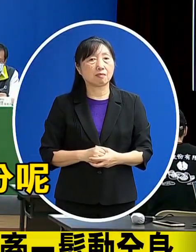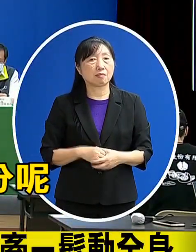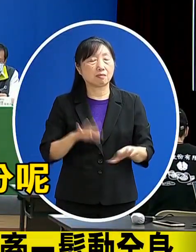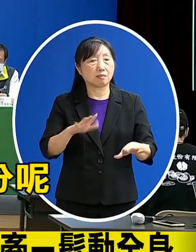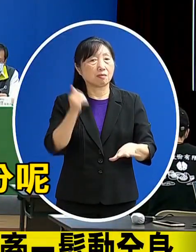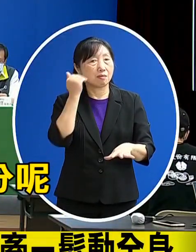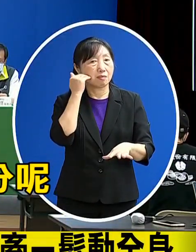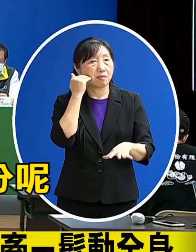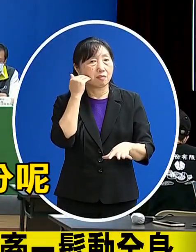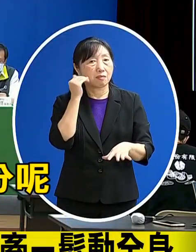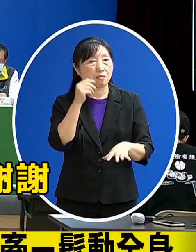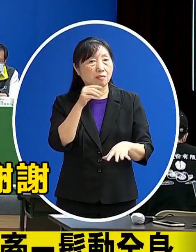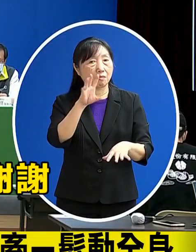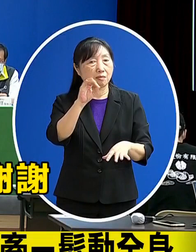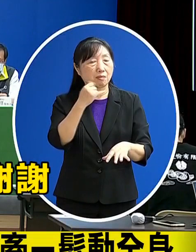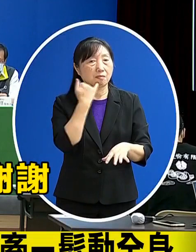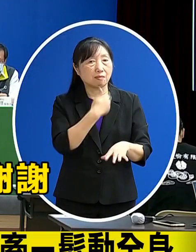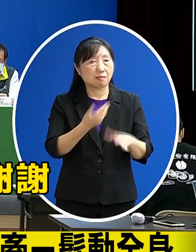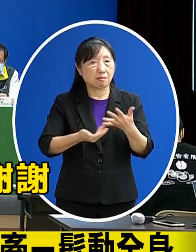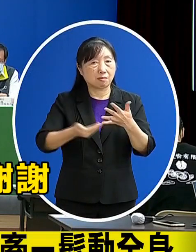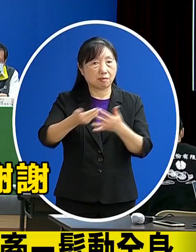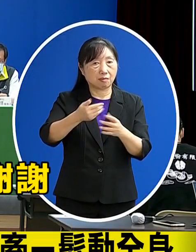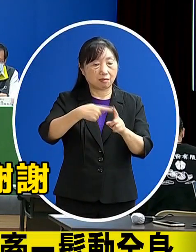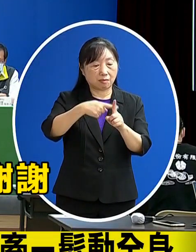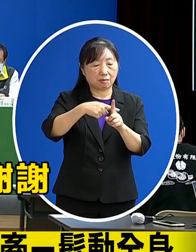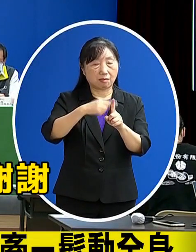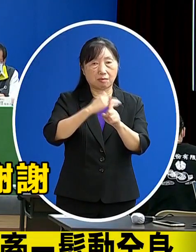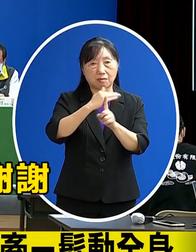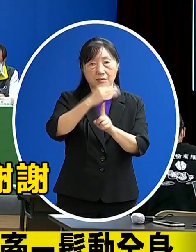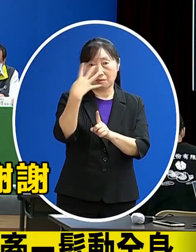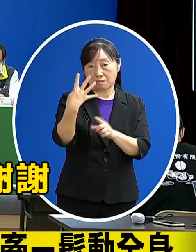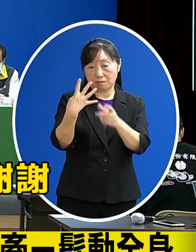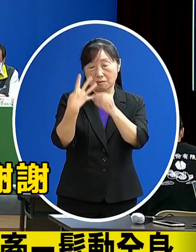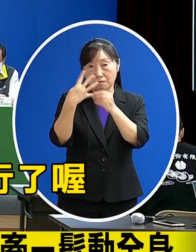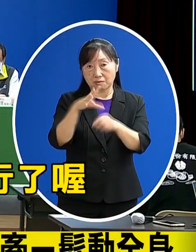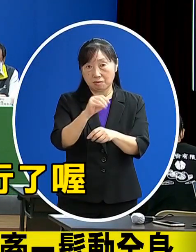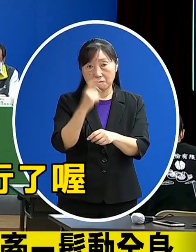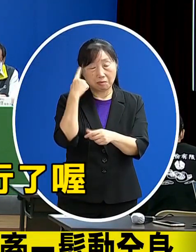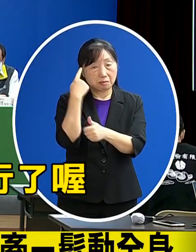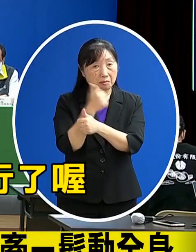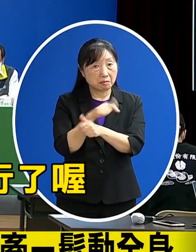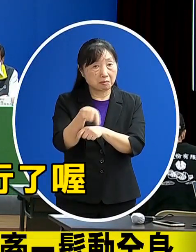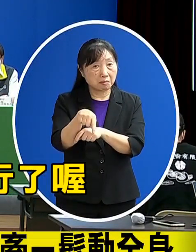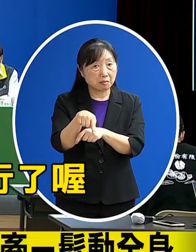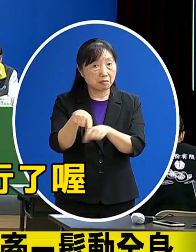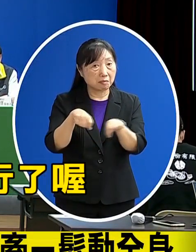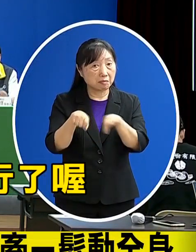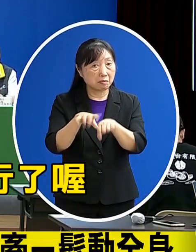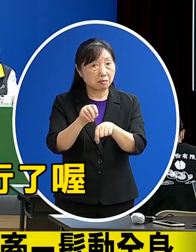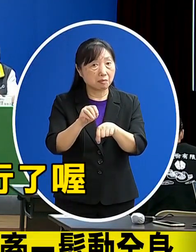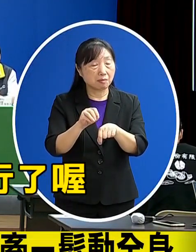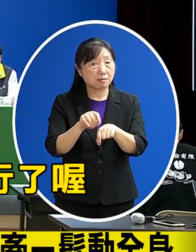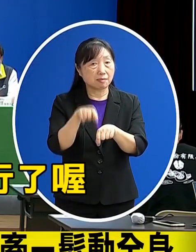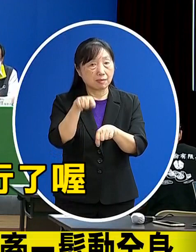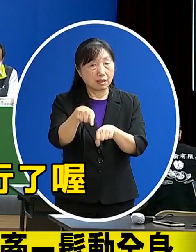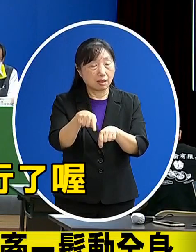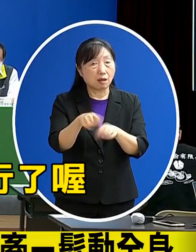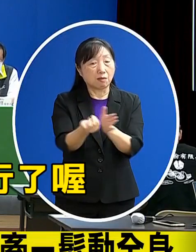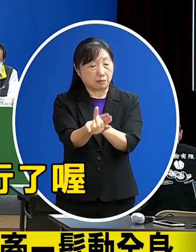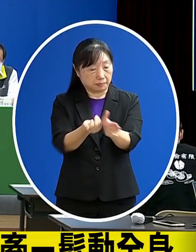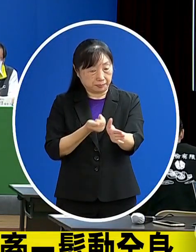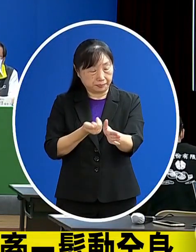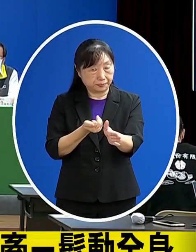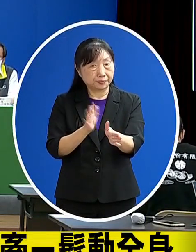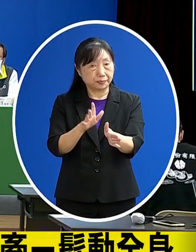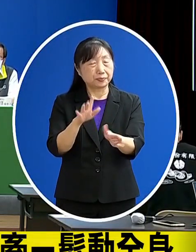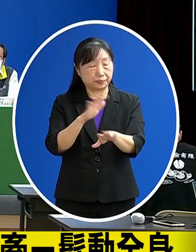四级的部分呢，目前有这些相关的考虑吗？谢谢。 这些相关的一些讨论很早就进行了哈，